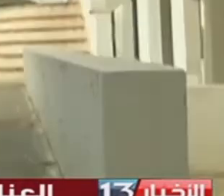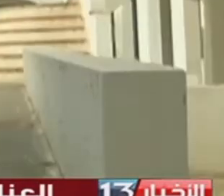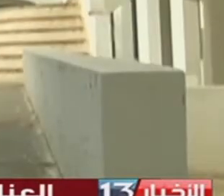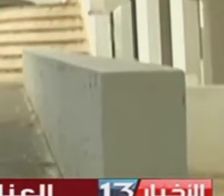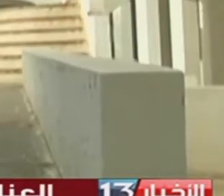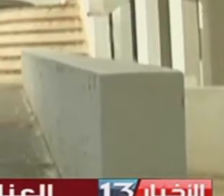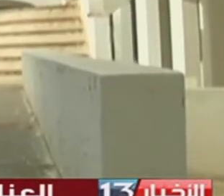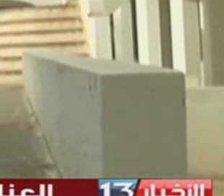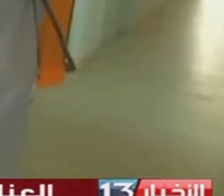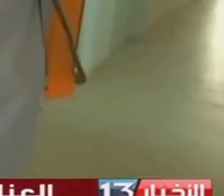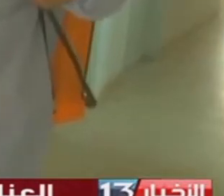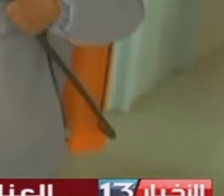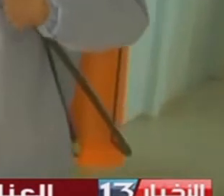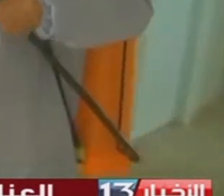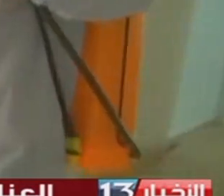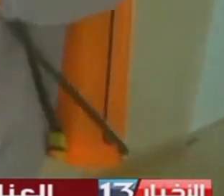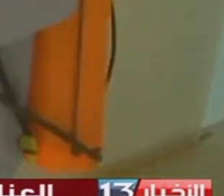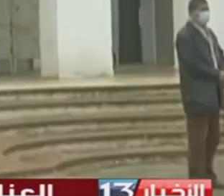المدارس.